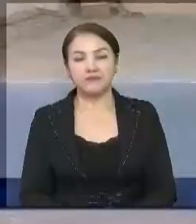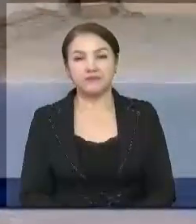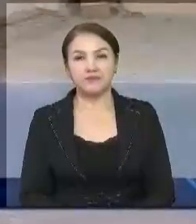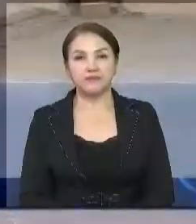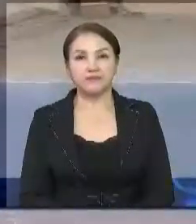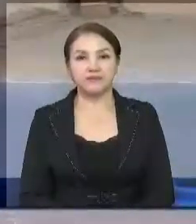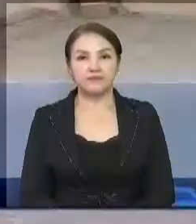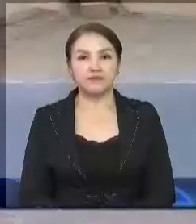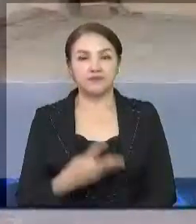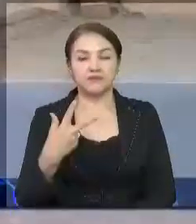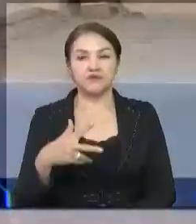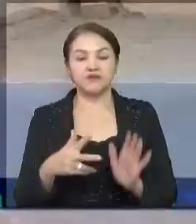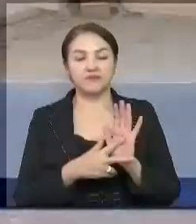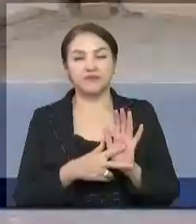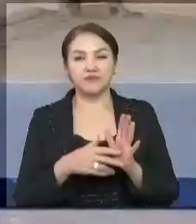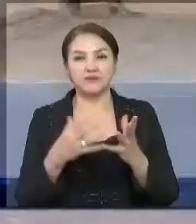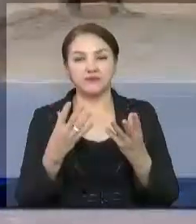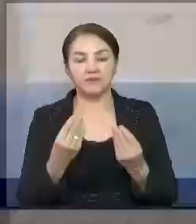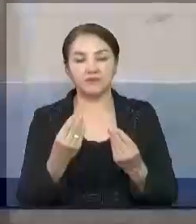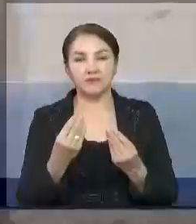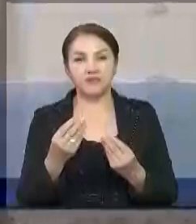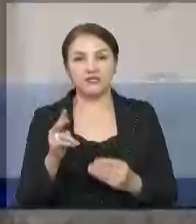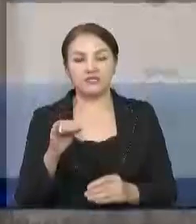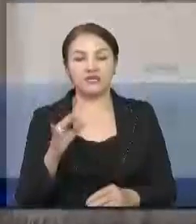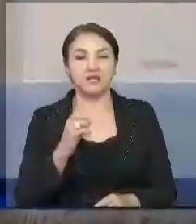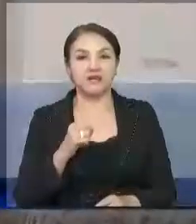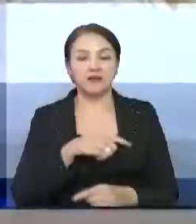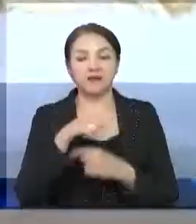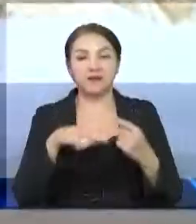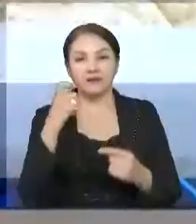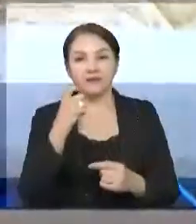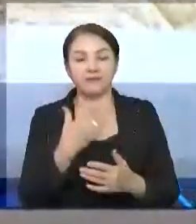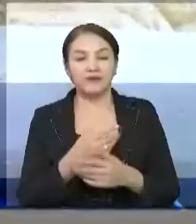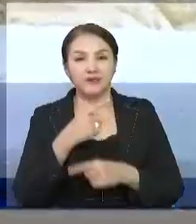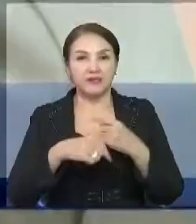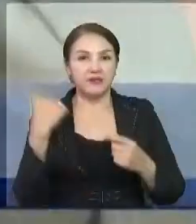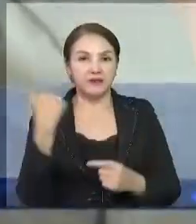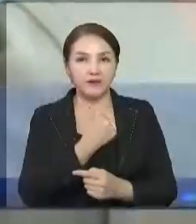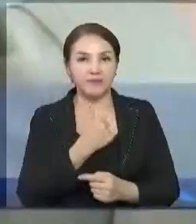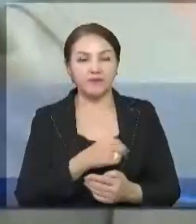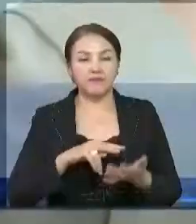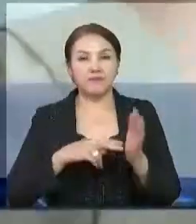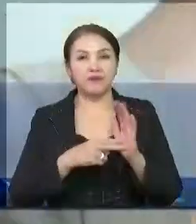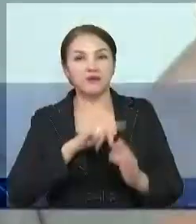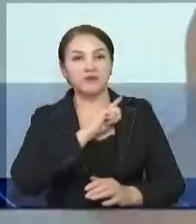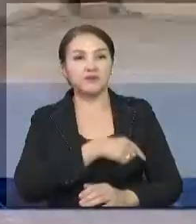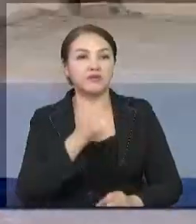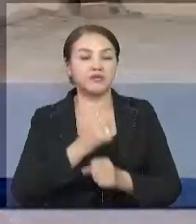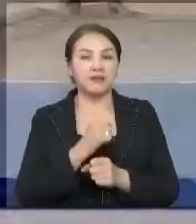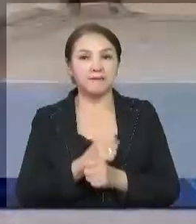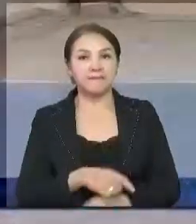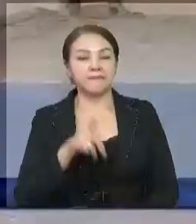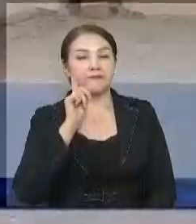Работаем, с 28 числа мы начали. Подрядчики отмечают, что со следующей недели они планируют усилить работу.